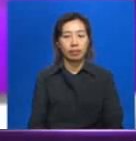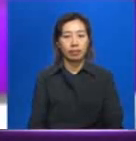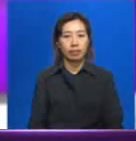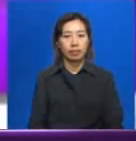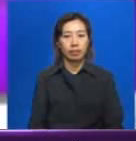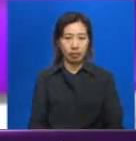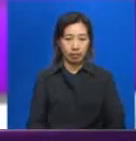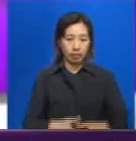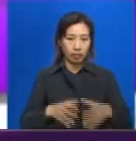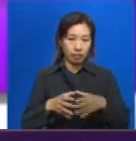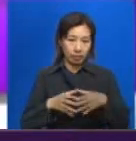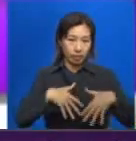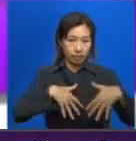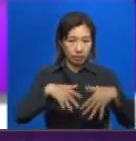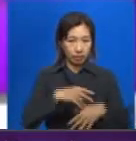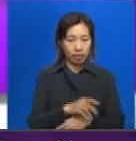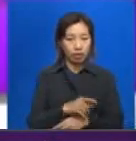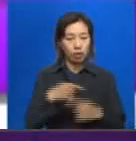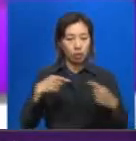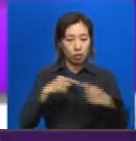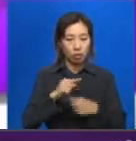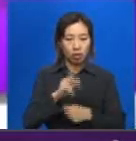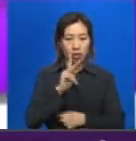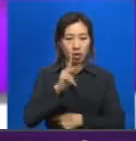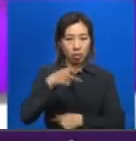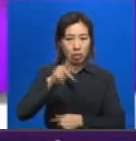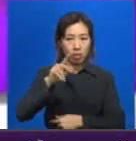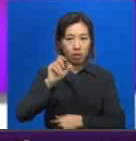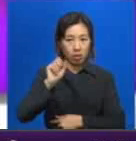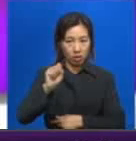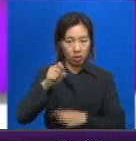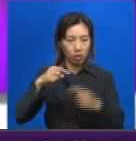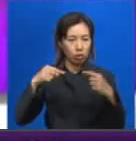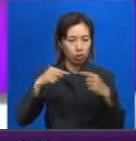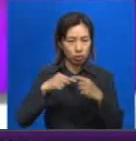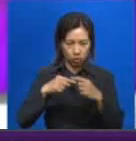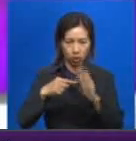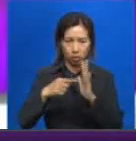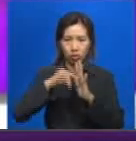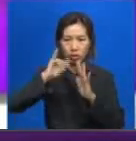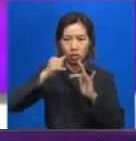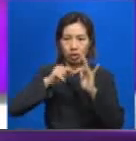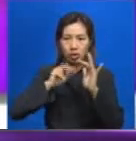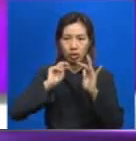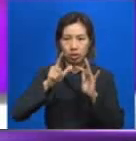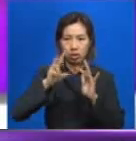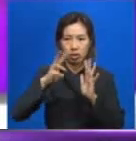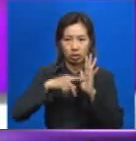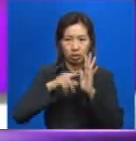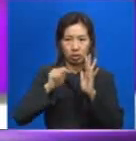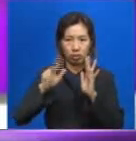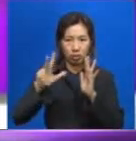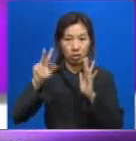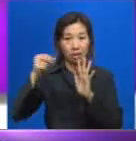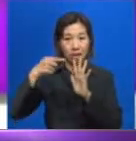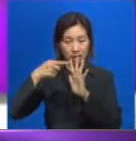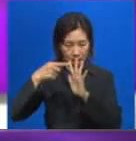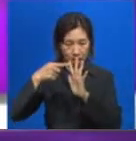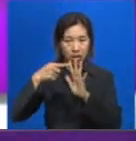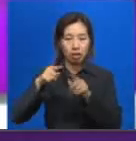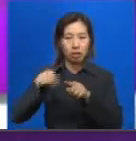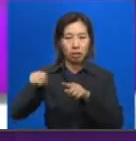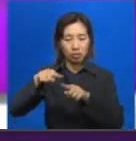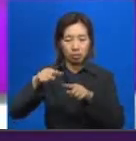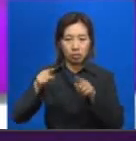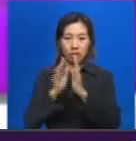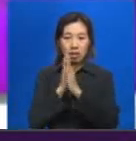ผู้ชุมนุมกปปสเวทีแจ้งวัฒนะเคลื่อนขบวนยื่นหนังสือต่อกสทชให้ตรวจสอบการทำหน้าที่ของสื่อขณะเดียวกันเดินหน้า